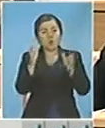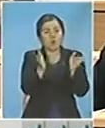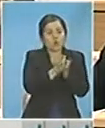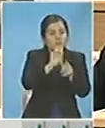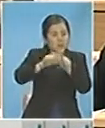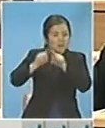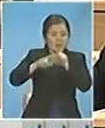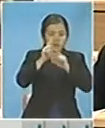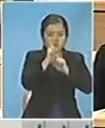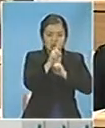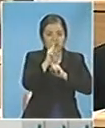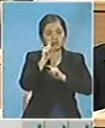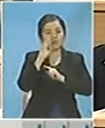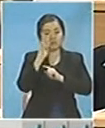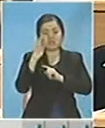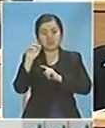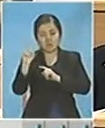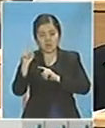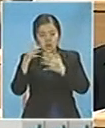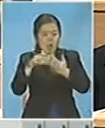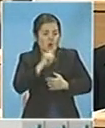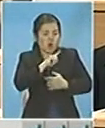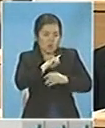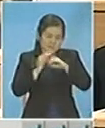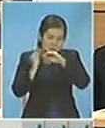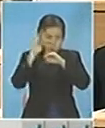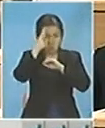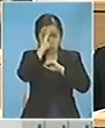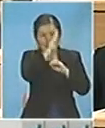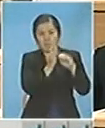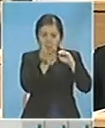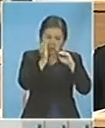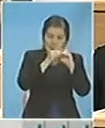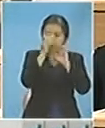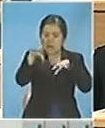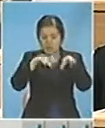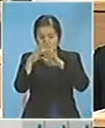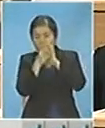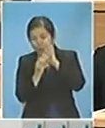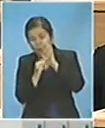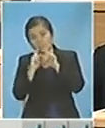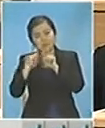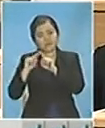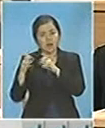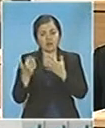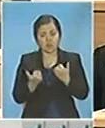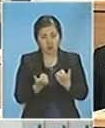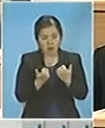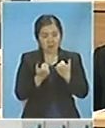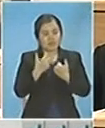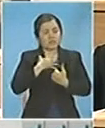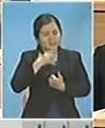งานนี้ก็มีมากมายไอ้จะเพิ่มให้ไปทำเรื่องสัมมนาเพิ่มหรือว่าไปจัดอบรมนี่ดิ